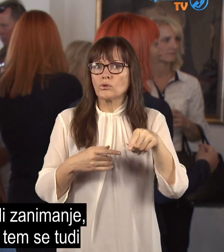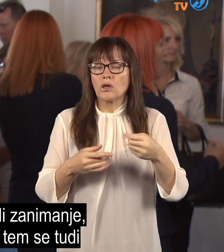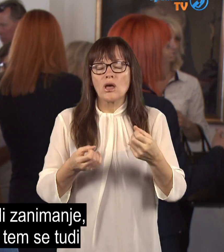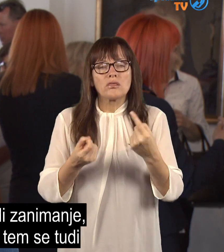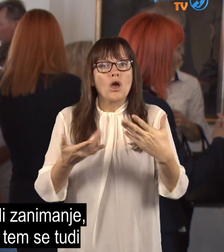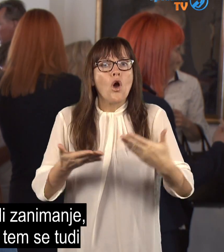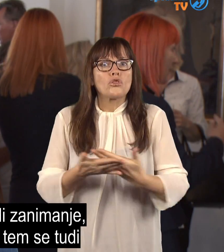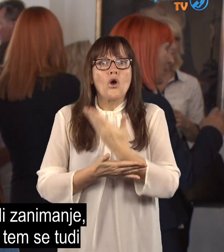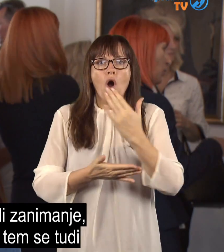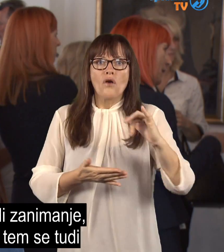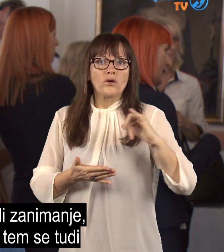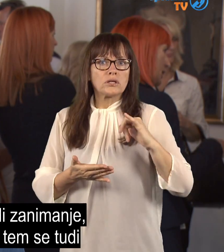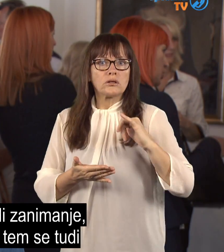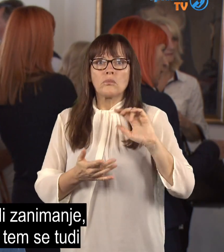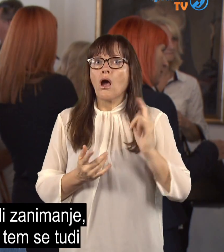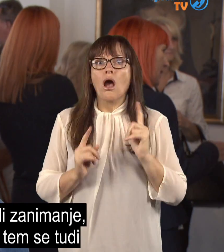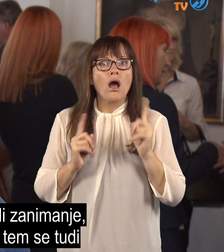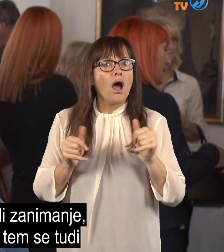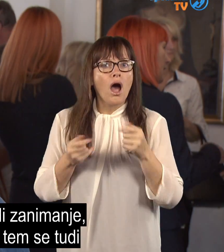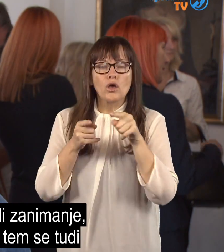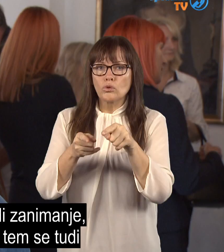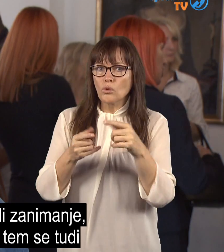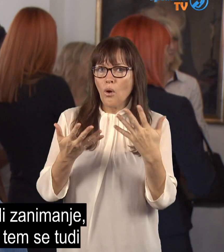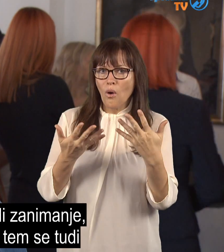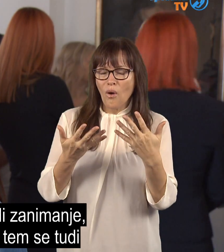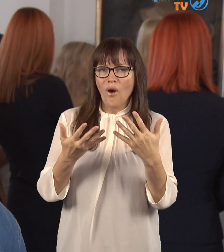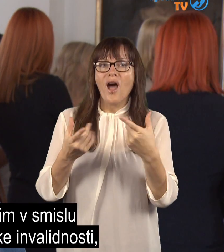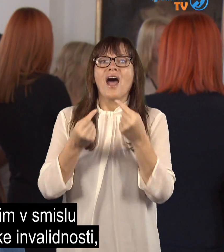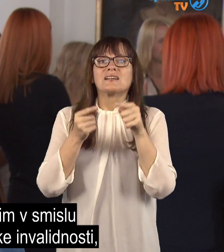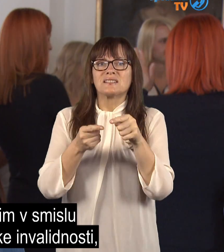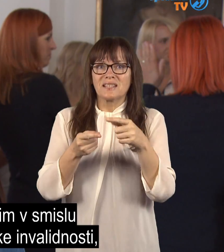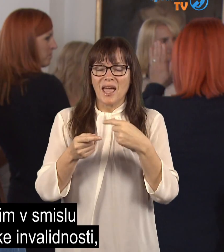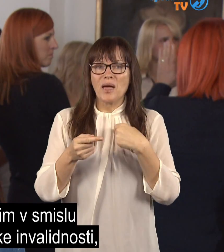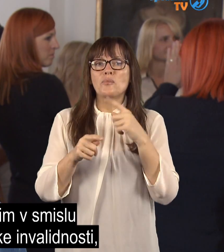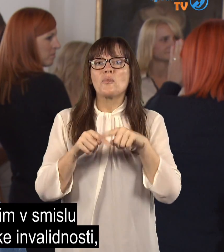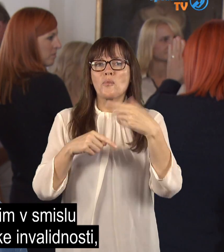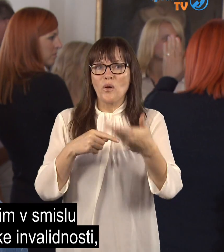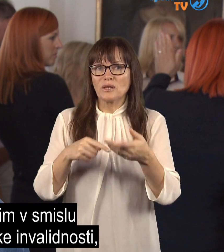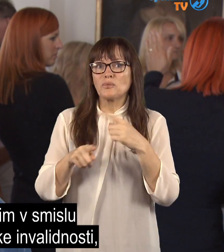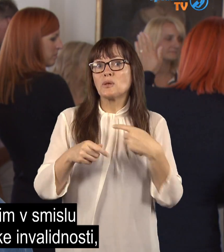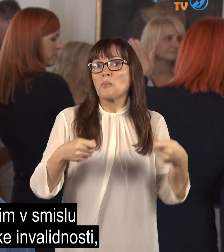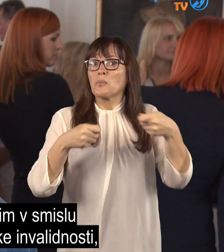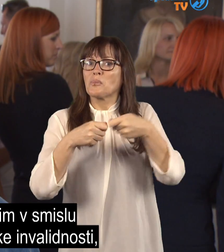novo zanimanje, kaj pa je to, in s tem se tudi pridružujemo potem